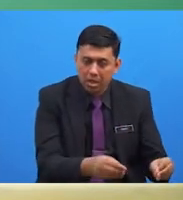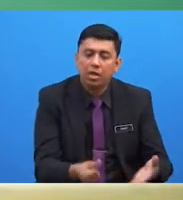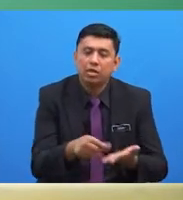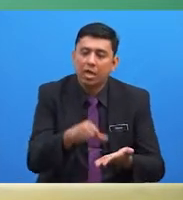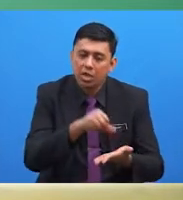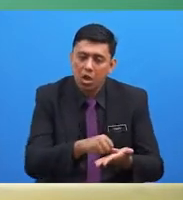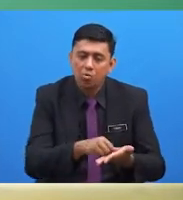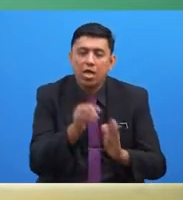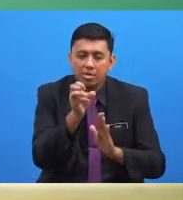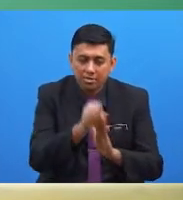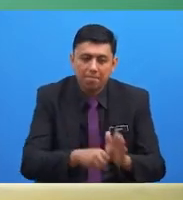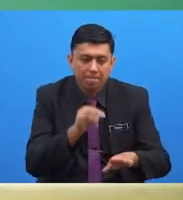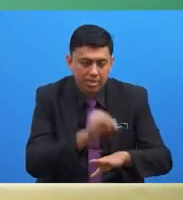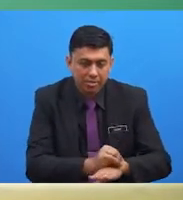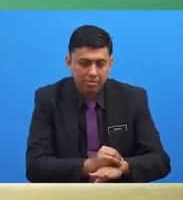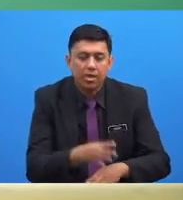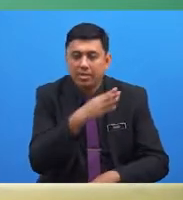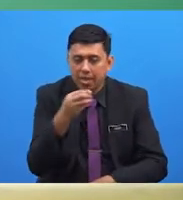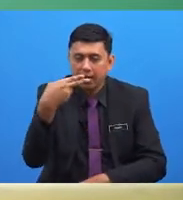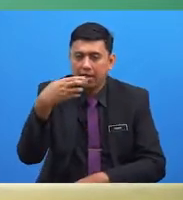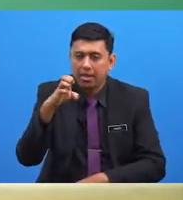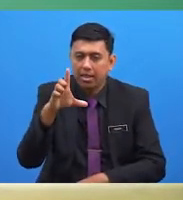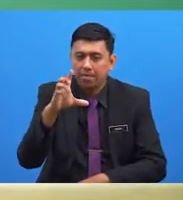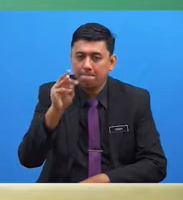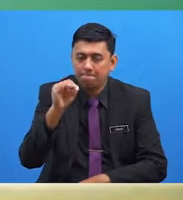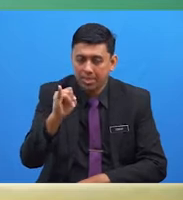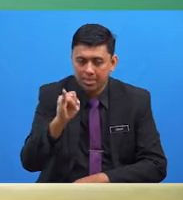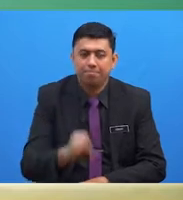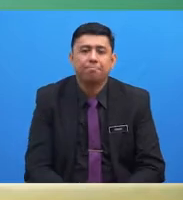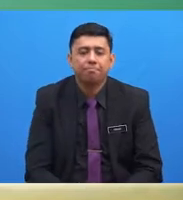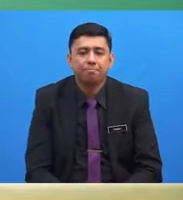akaun semasa sarah dan Helmi.